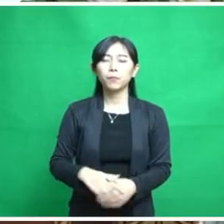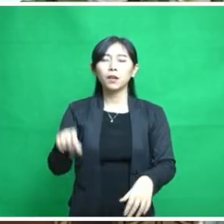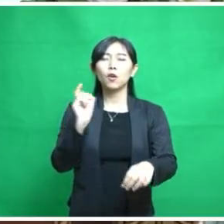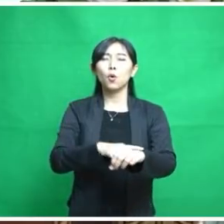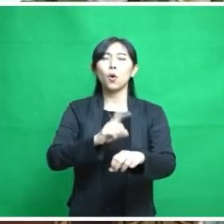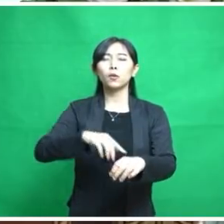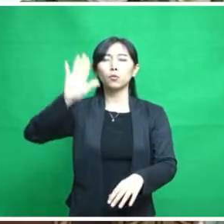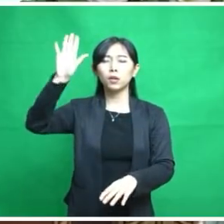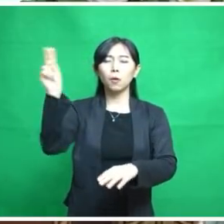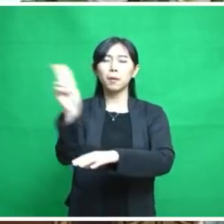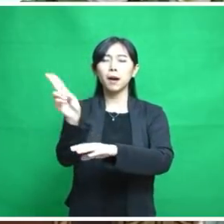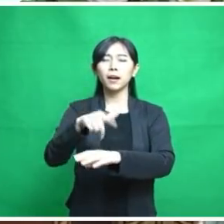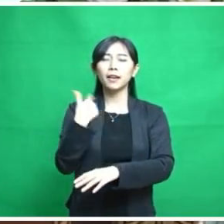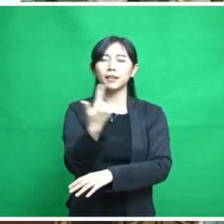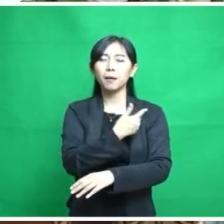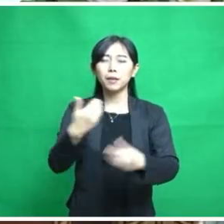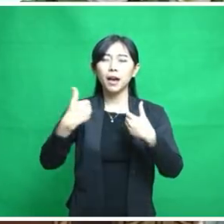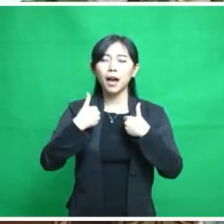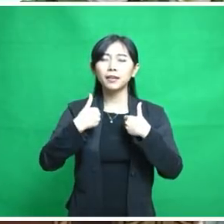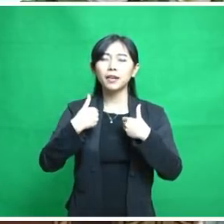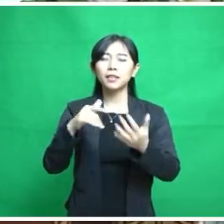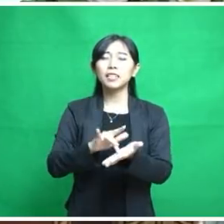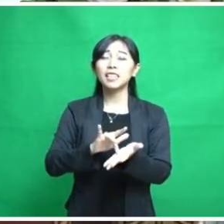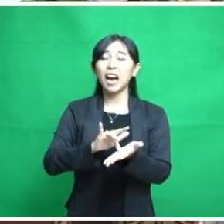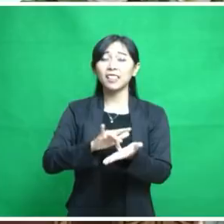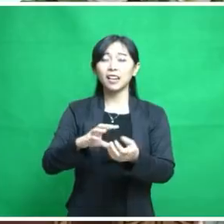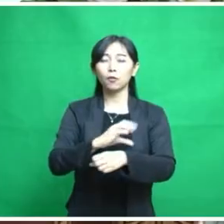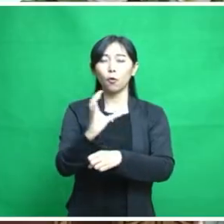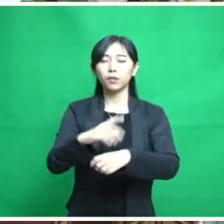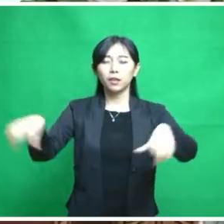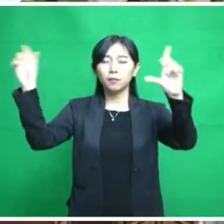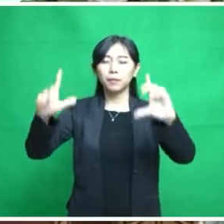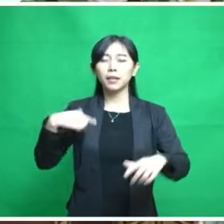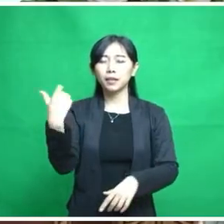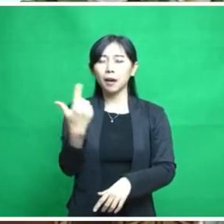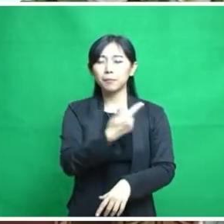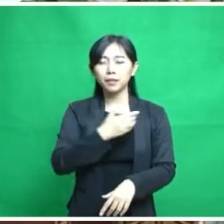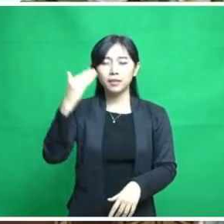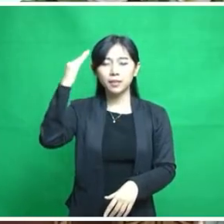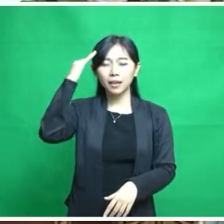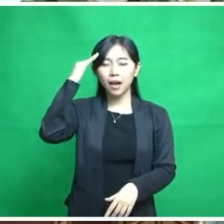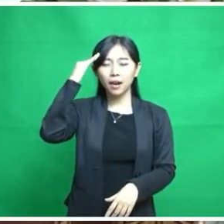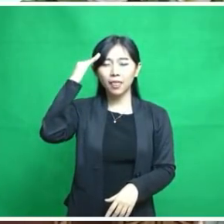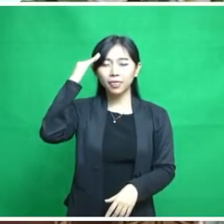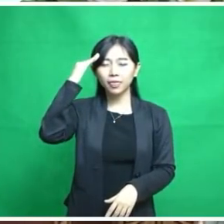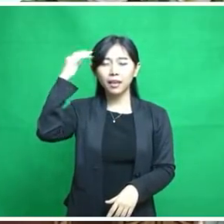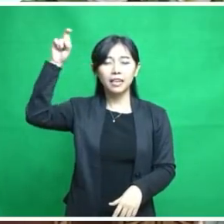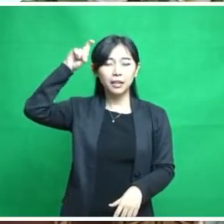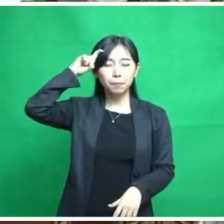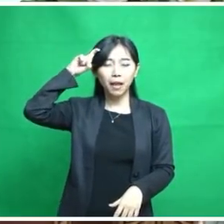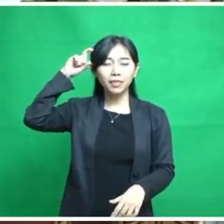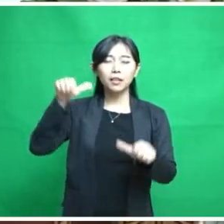Engkau memperkenan kami ada di situasi pandemi ini, berikanlah kepada kami penyadaran untuk tetap menjadi saksi